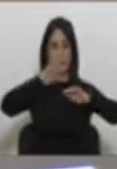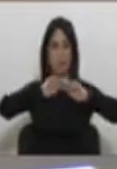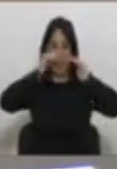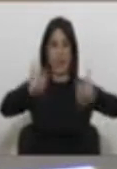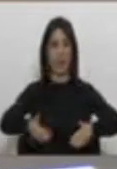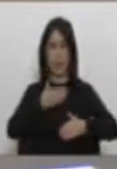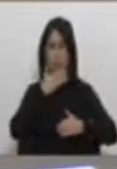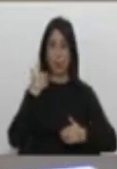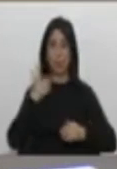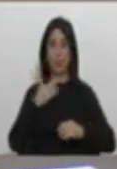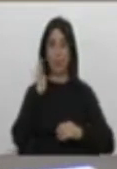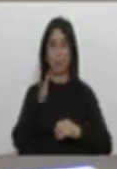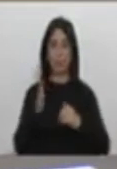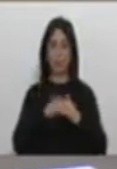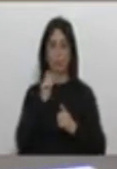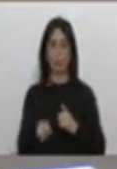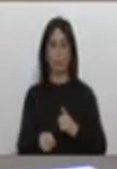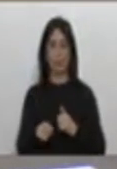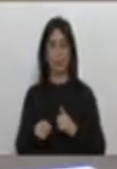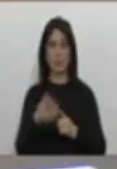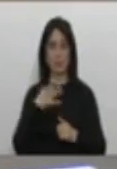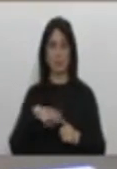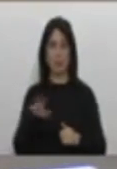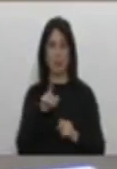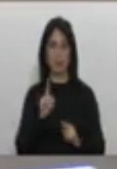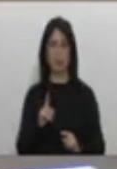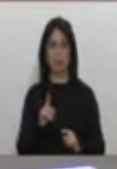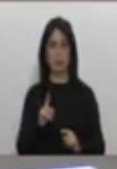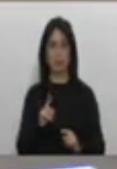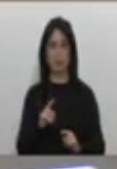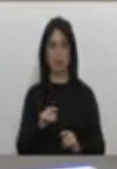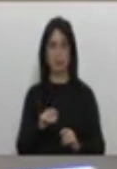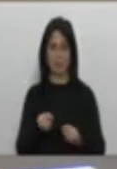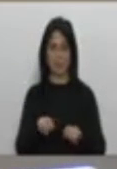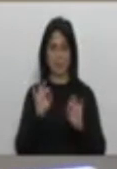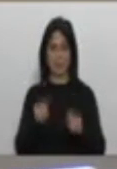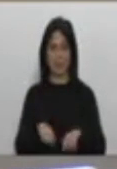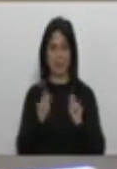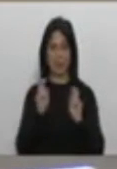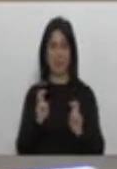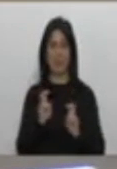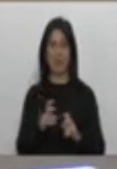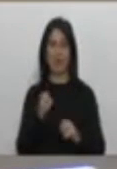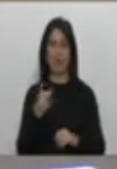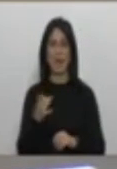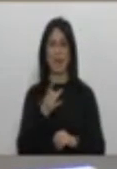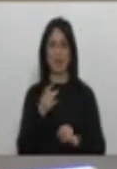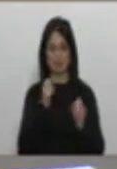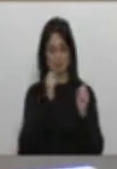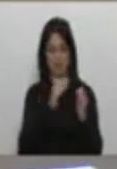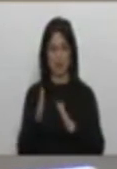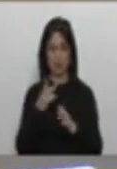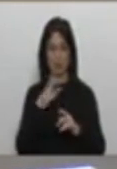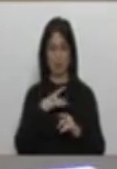წესით გახდება მთელი საქართველოს მასშტაბით სამართალდამღვევის ობიექტი, რაც კიდევ ერთხელ